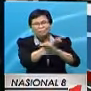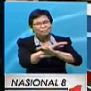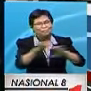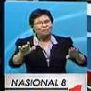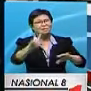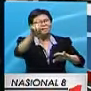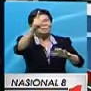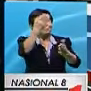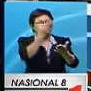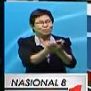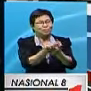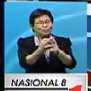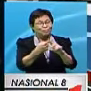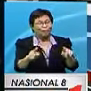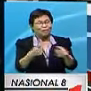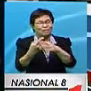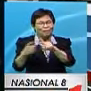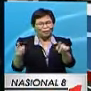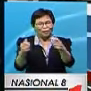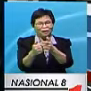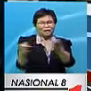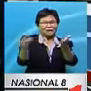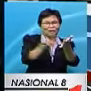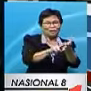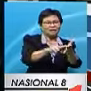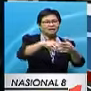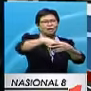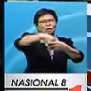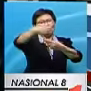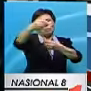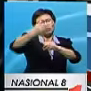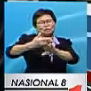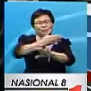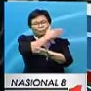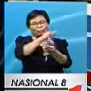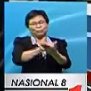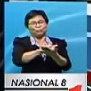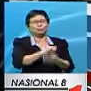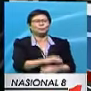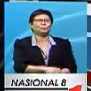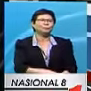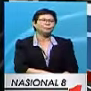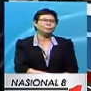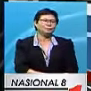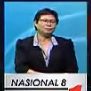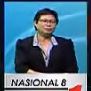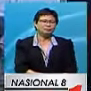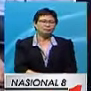bukanlah satu bukti. Ia berbeza dengan kenyataan yang dikeluarkan sebelum ini.